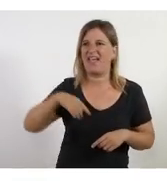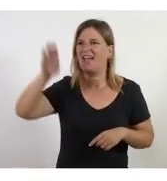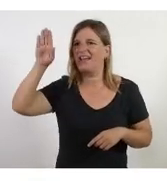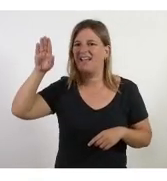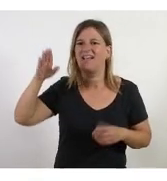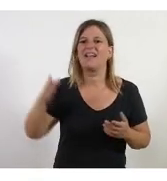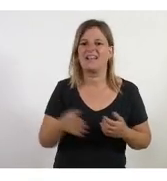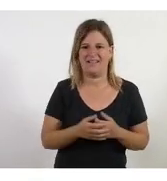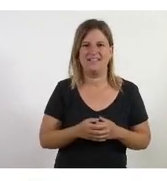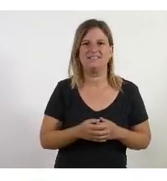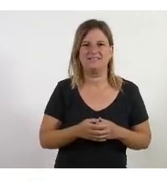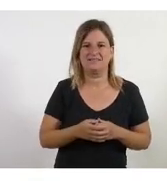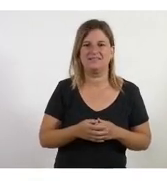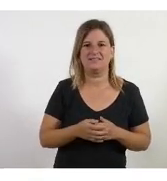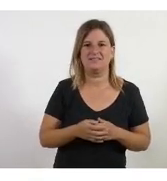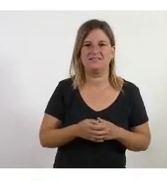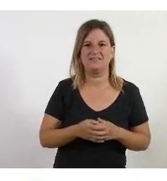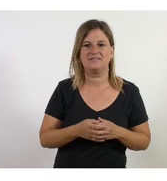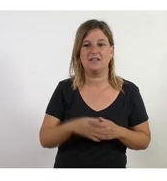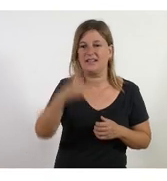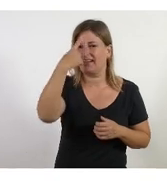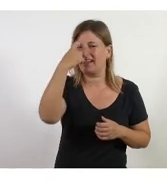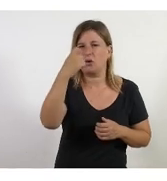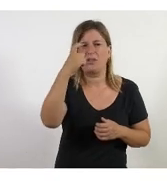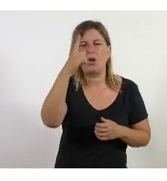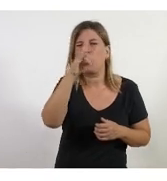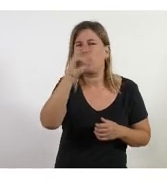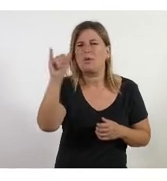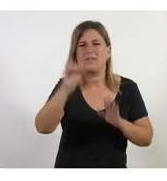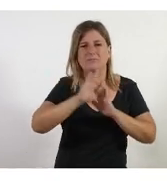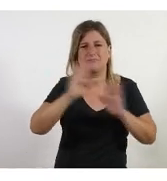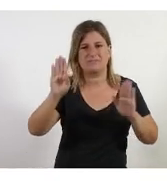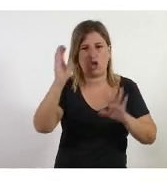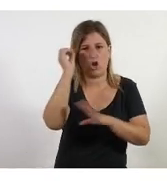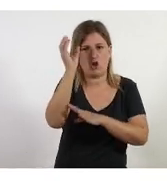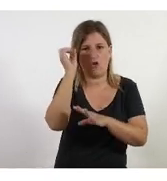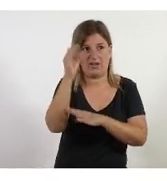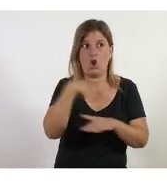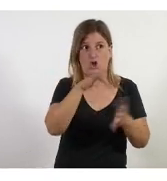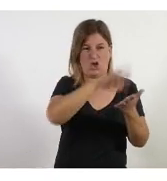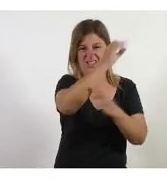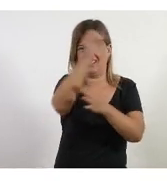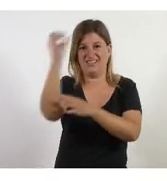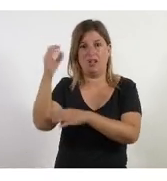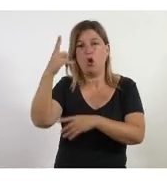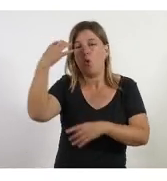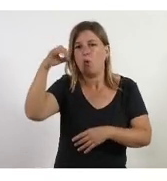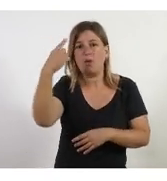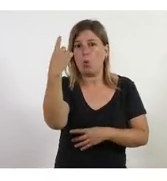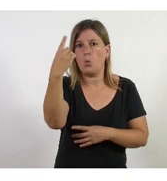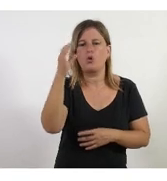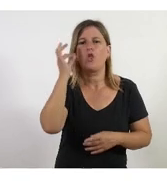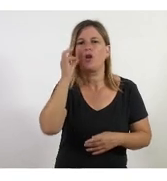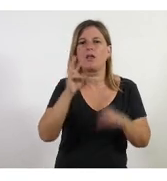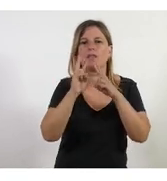Sí, tot això. Només recordo una conferència, i n'he donat unes quantes, una conferència que una dona